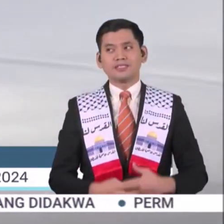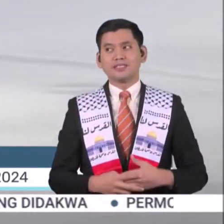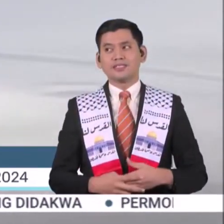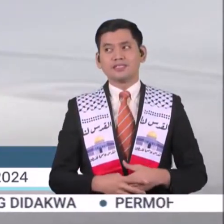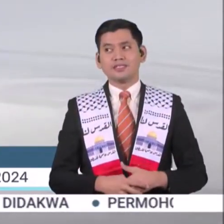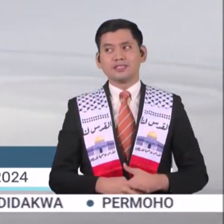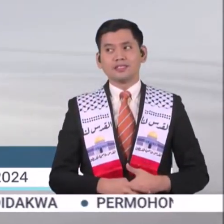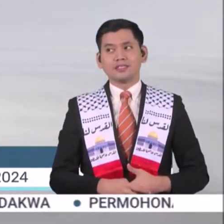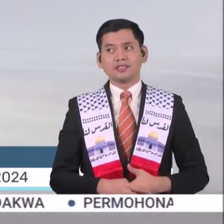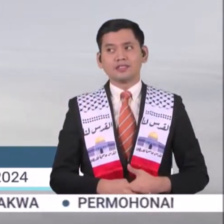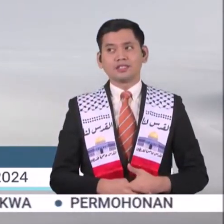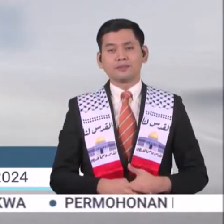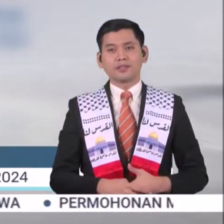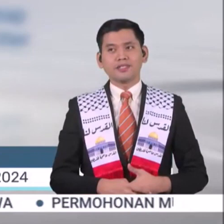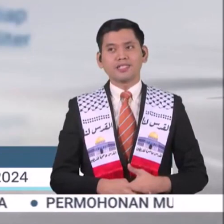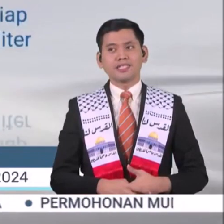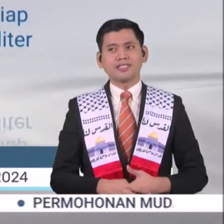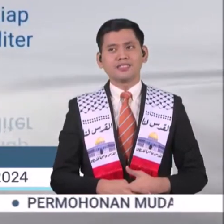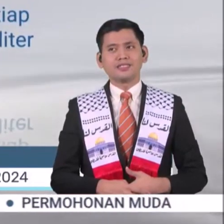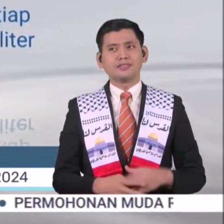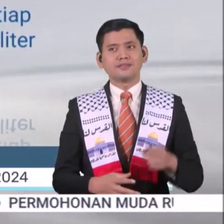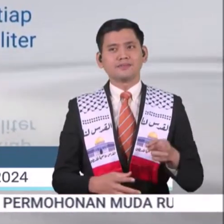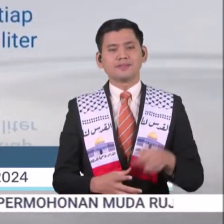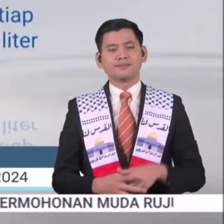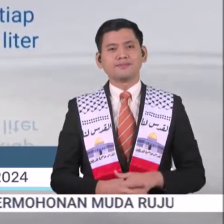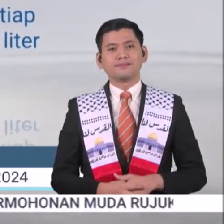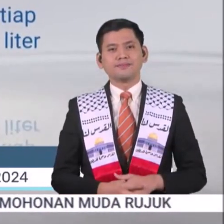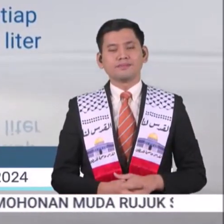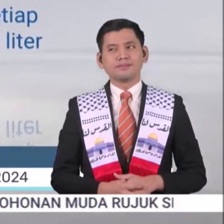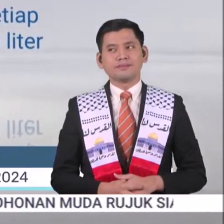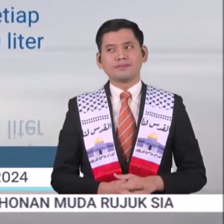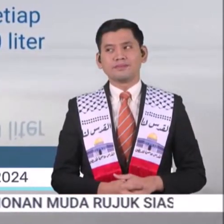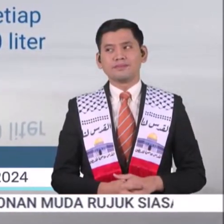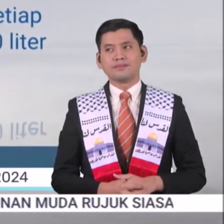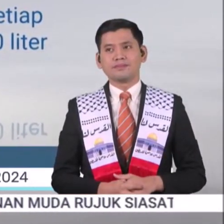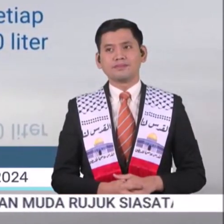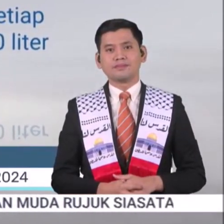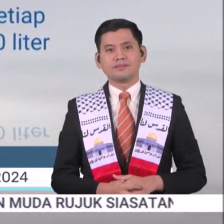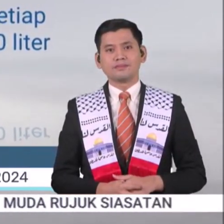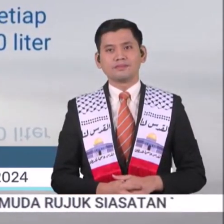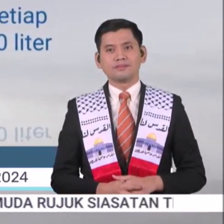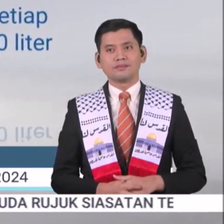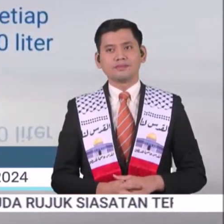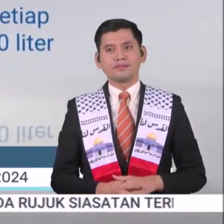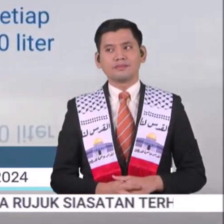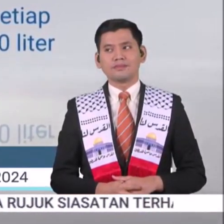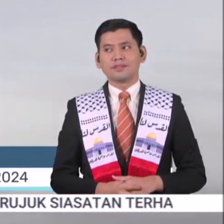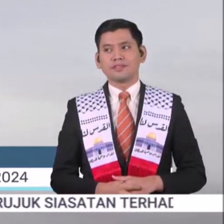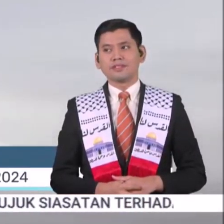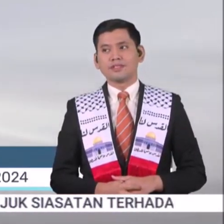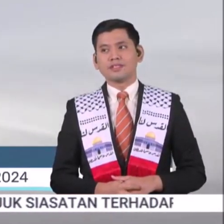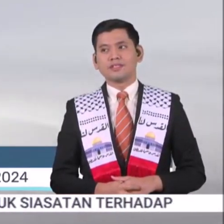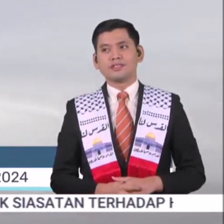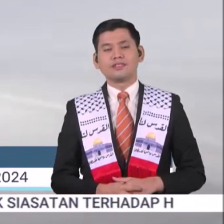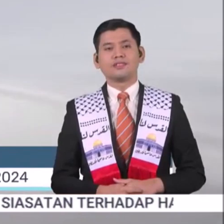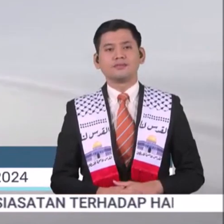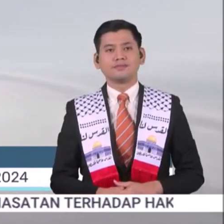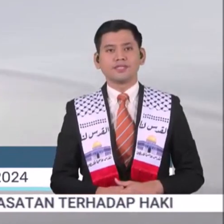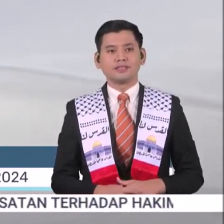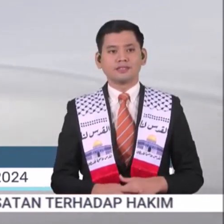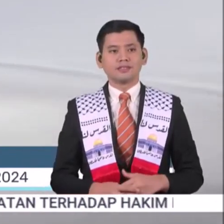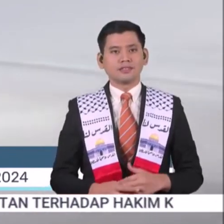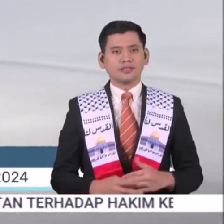melibatkan kenaikan purata 22 sen bagi setiap 1 meter padu atau 1000 Lit air yang digunakan dan kadar itu masih